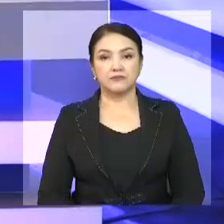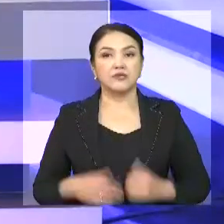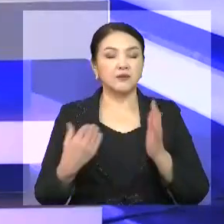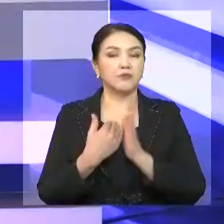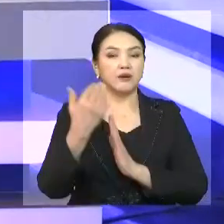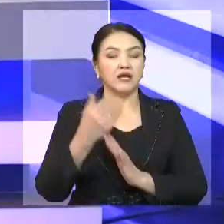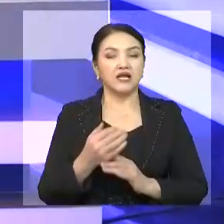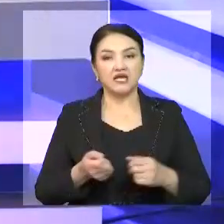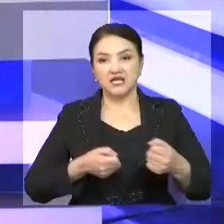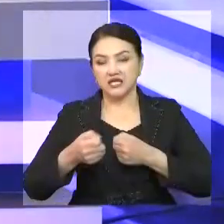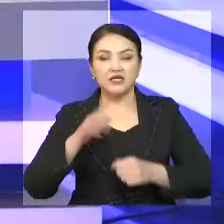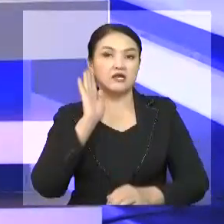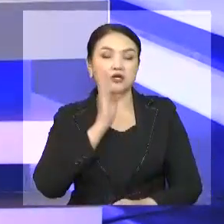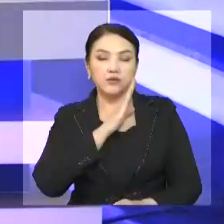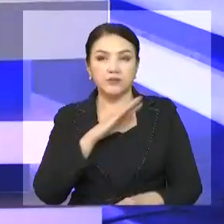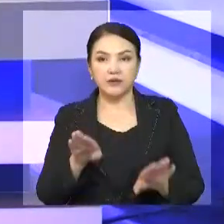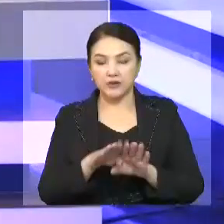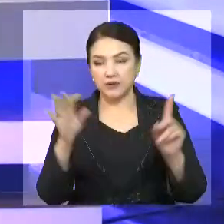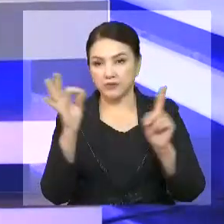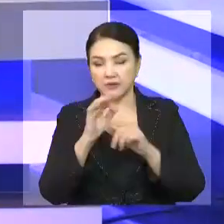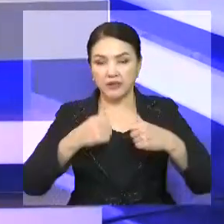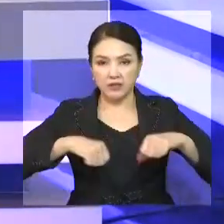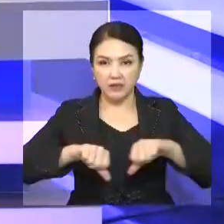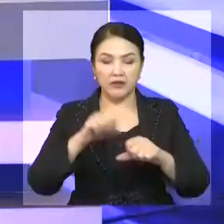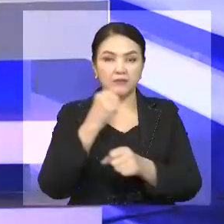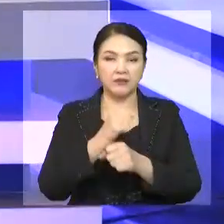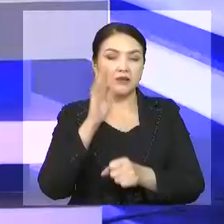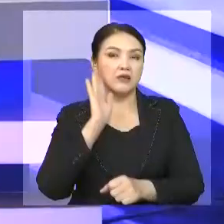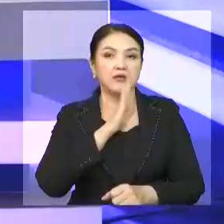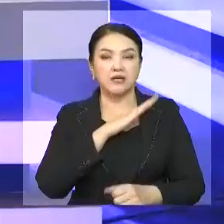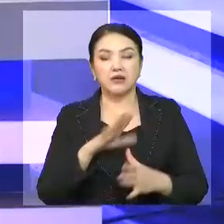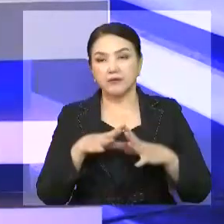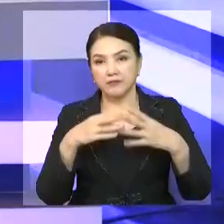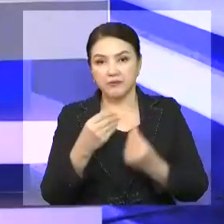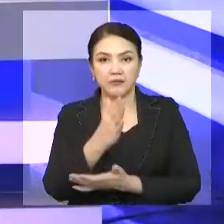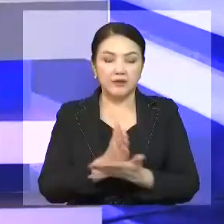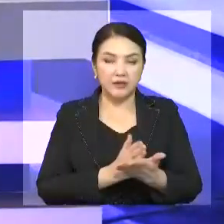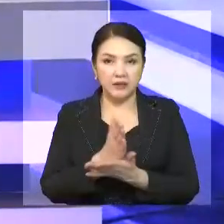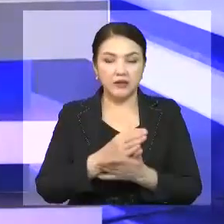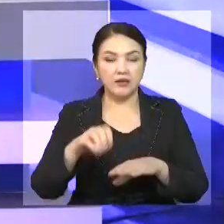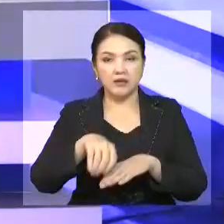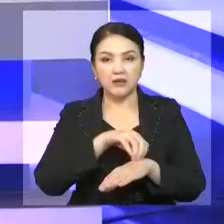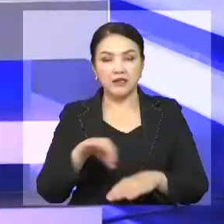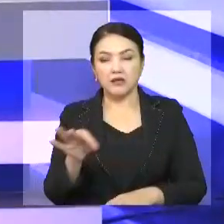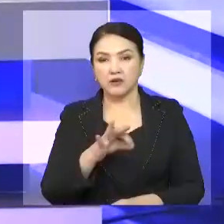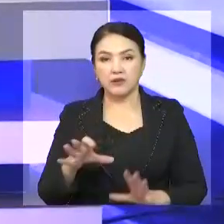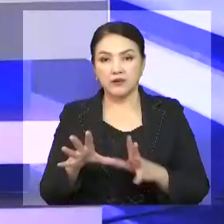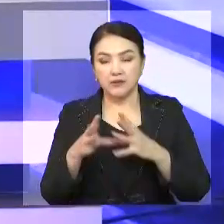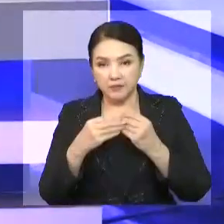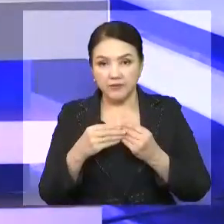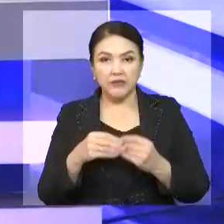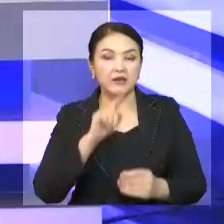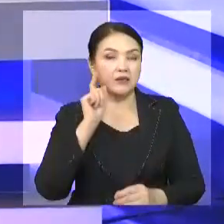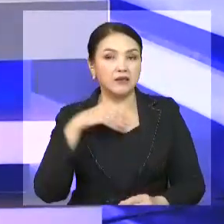Повышение лидерского потенциала женщин. С такой целью комиссия по делам женщин и семейно-демографической политики при Акиме области совместно с общественным фондом